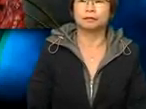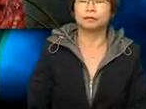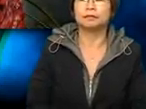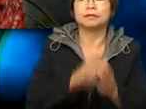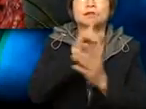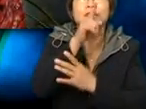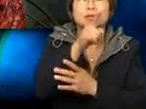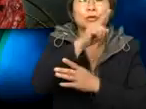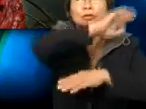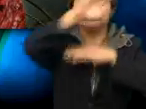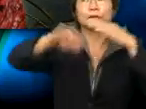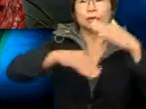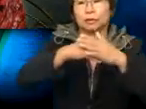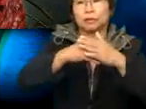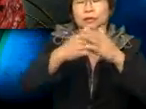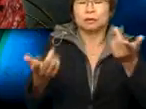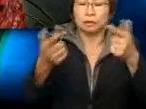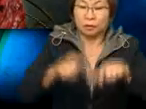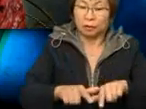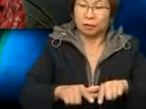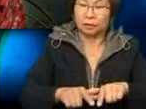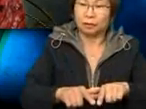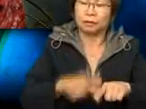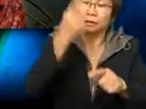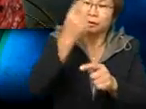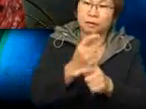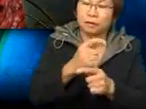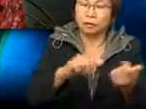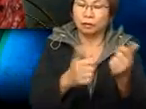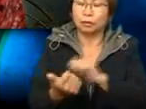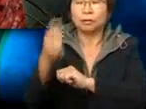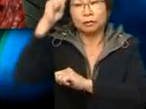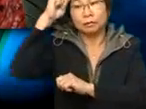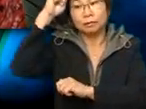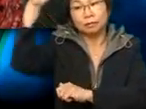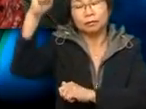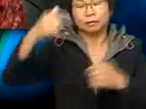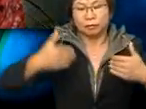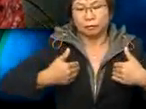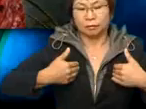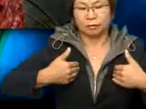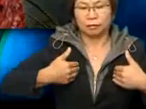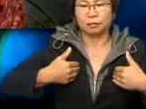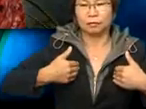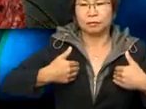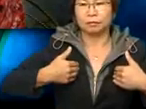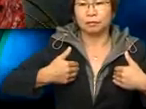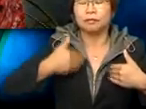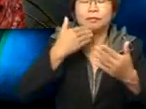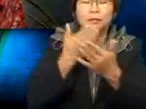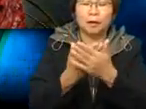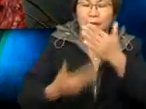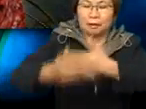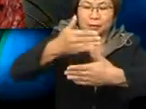Sesungguhnya, segala kejadian yang ditentukan oleh Tuhan ada hikmah di sebaliknya.